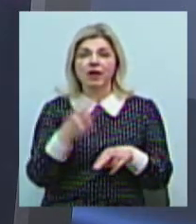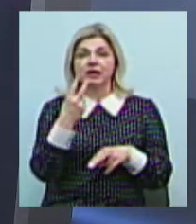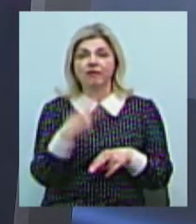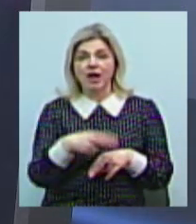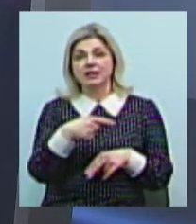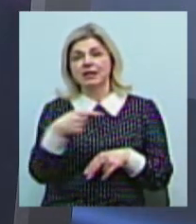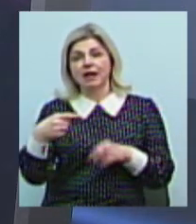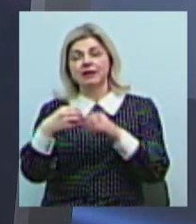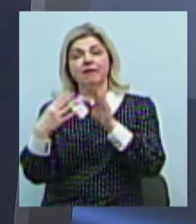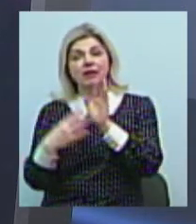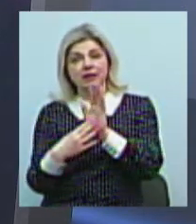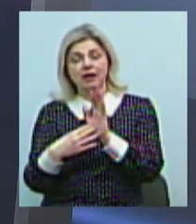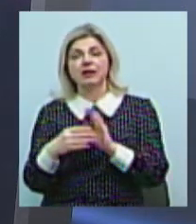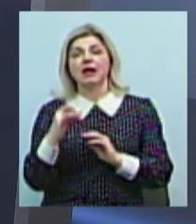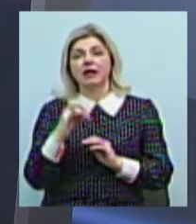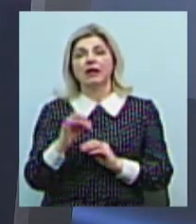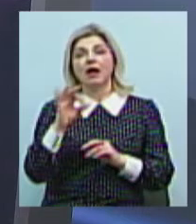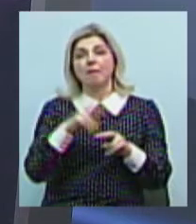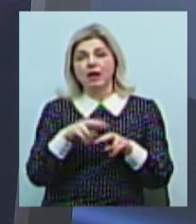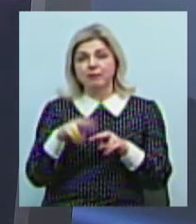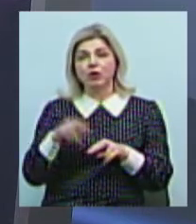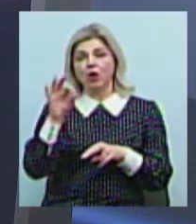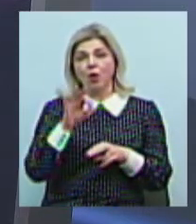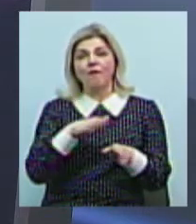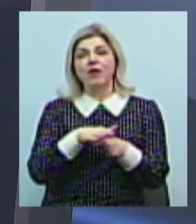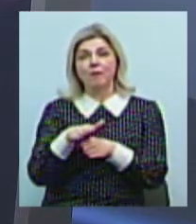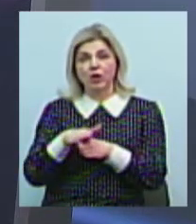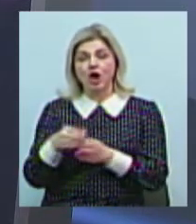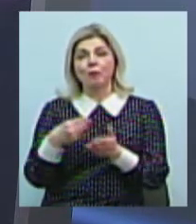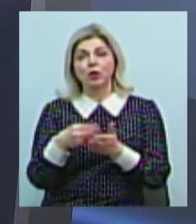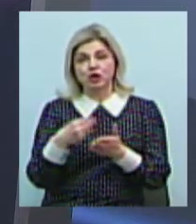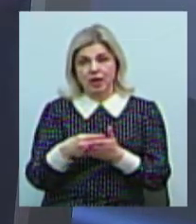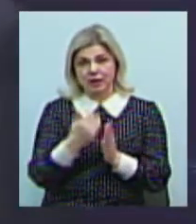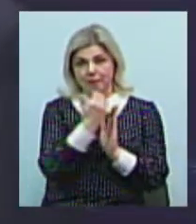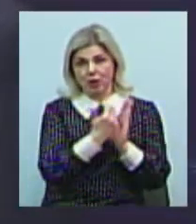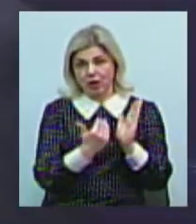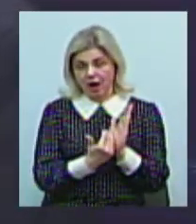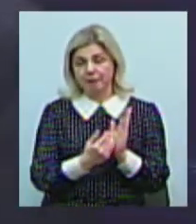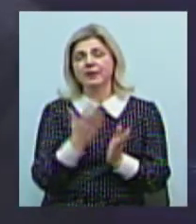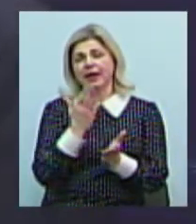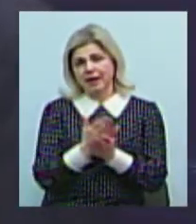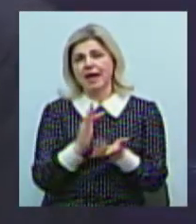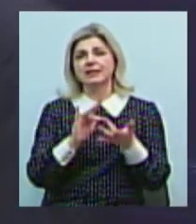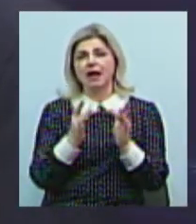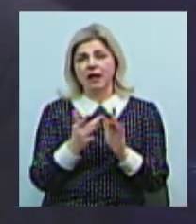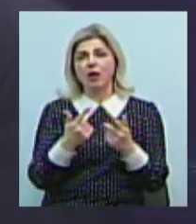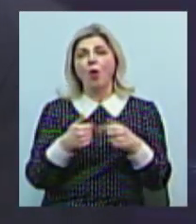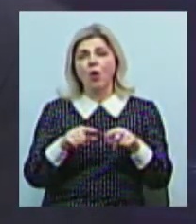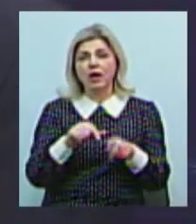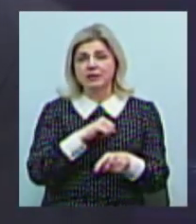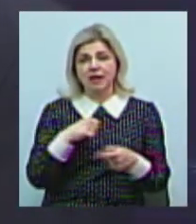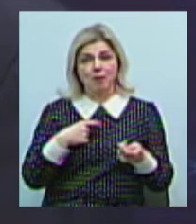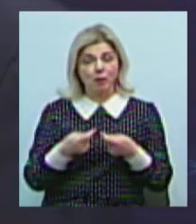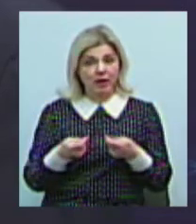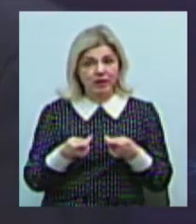2019 и на звиты правоканания паспортов бюджетных программ, а они есть на сайтах органов местного самоуправления, то